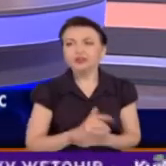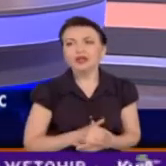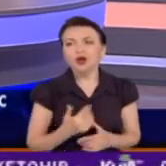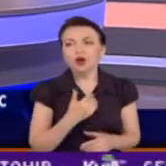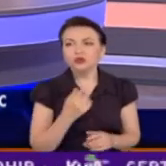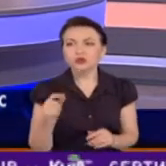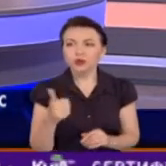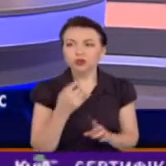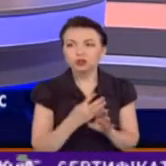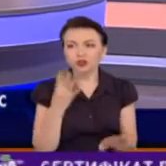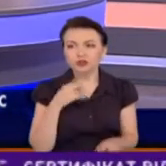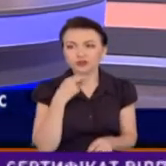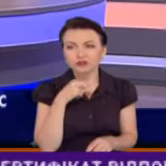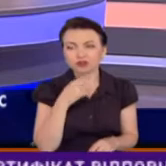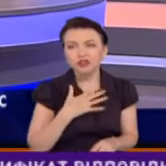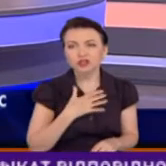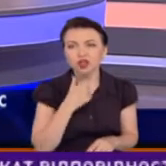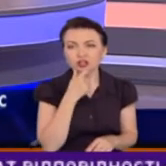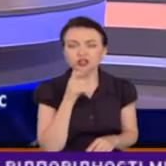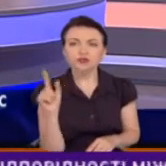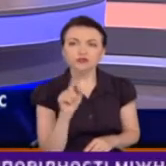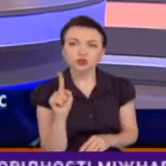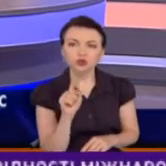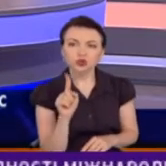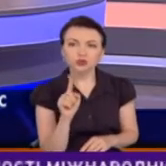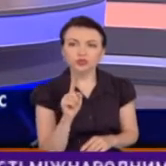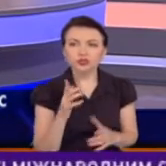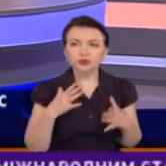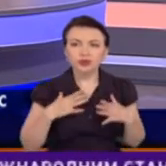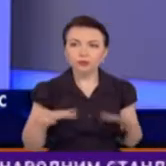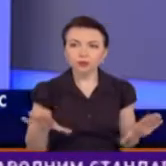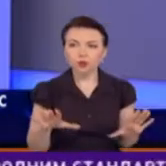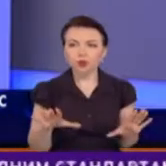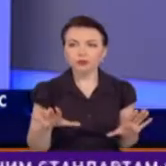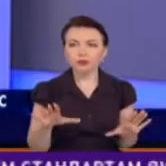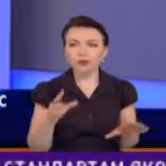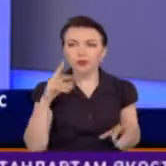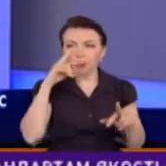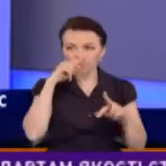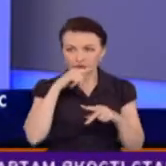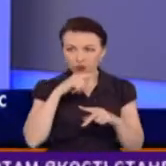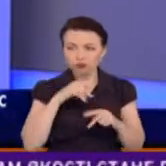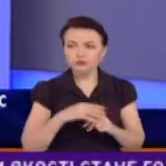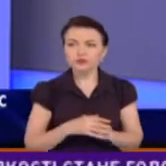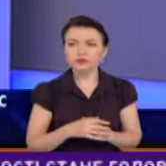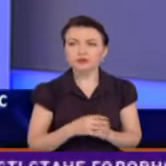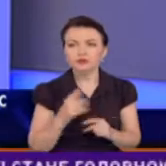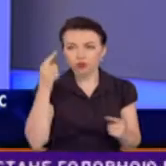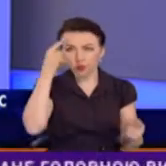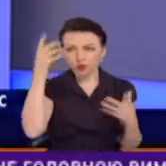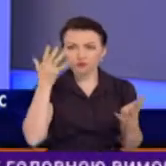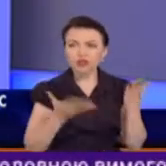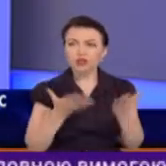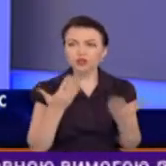першу чергу звернути увагу наших глядачів на те, щоб ну, не було такою помилкою в уяві, що якщо